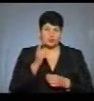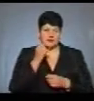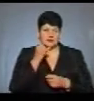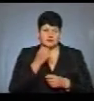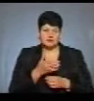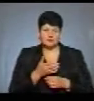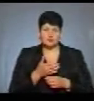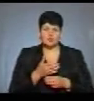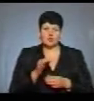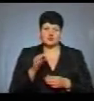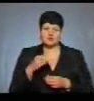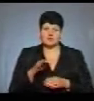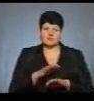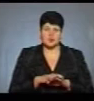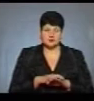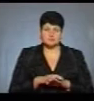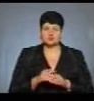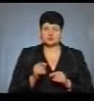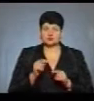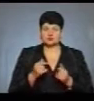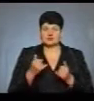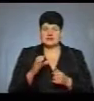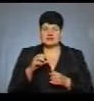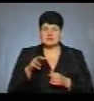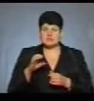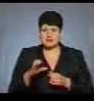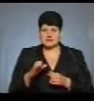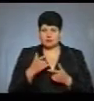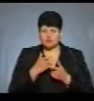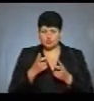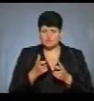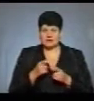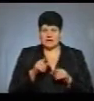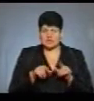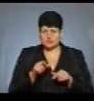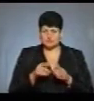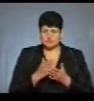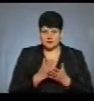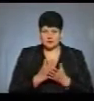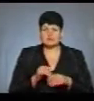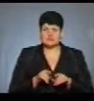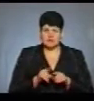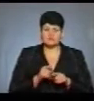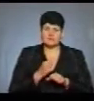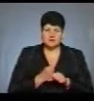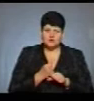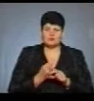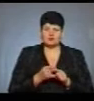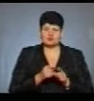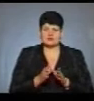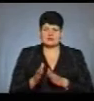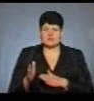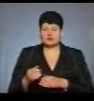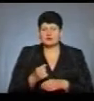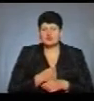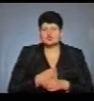до Ощадбанку. Тому зараз смс-повідомлення рідко починають надходити, вже починає також відпрацьовуватися ця система. Ну,